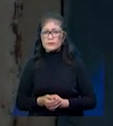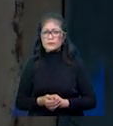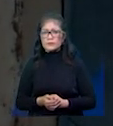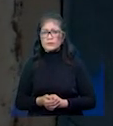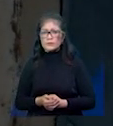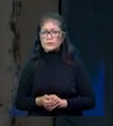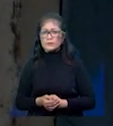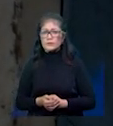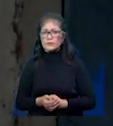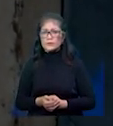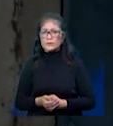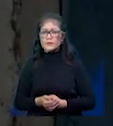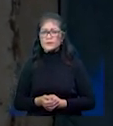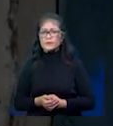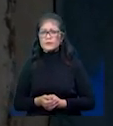Makasih ya